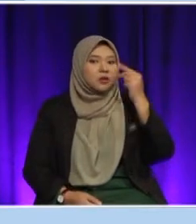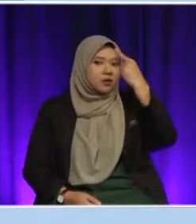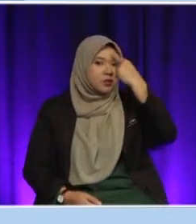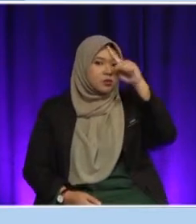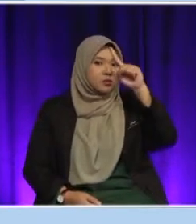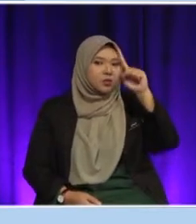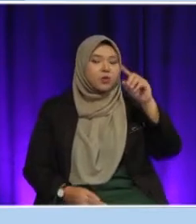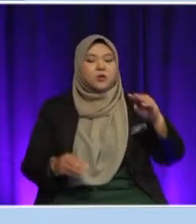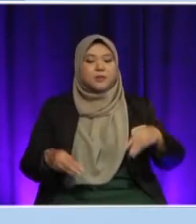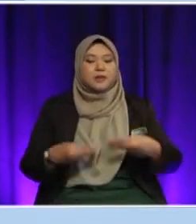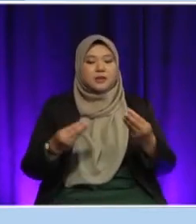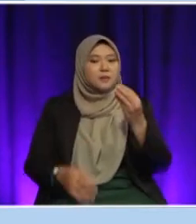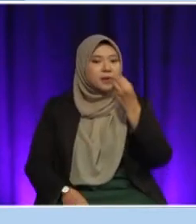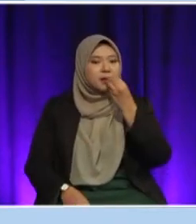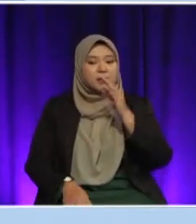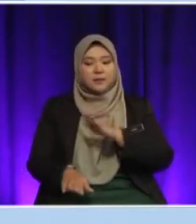tadi